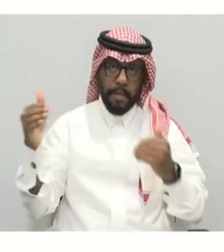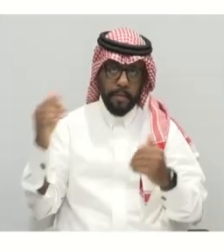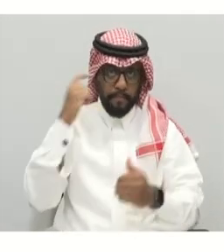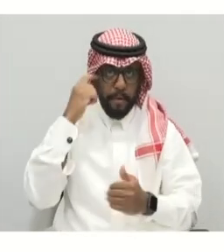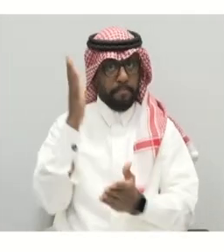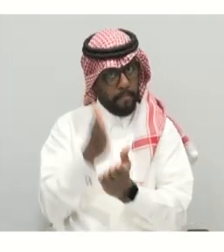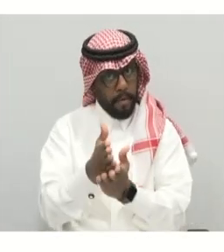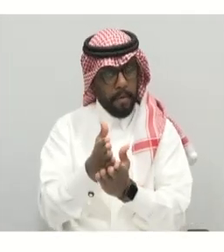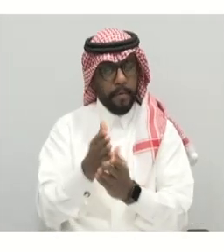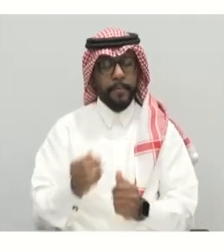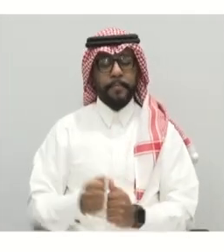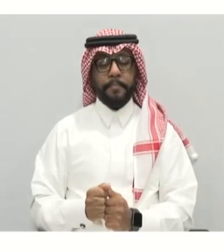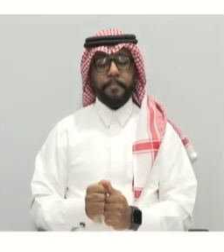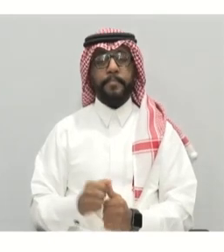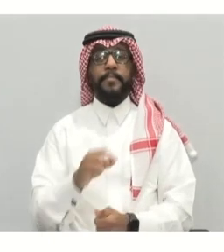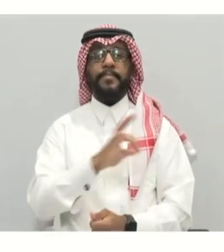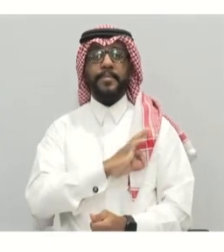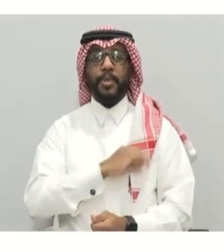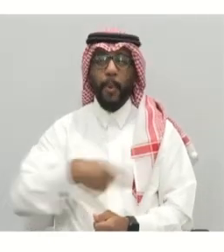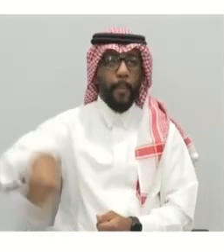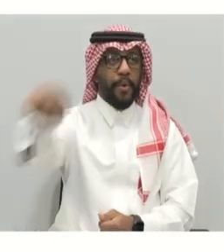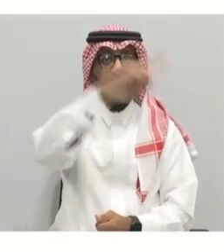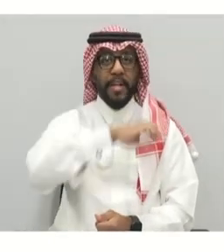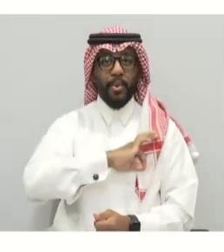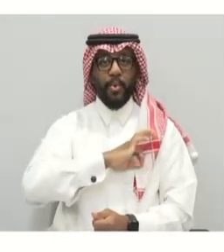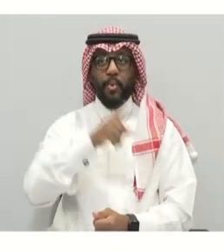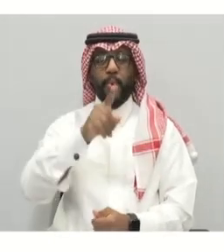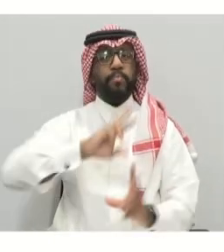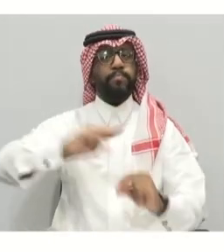احب للاخرين ما احب لنفسي